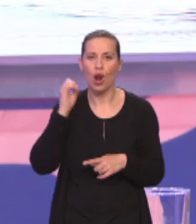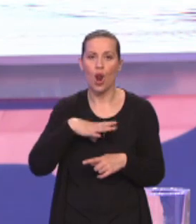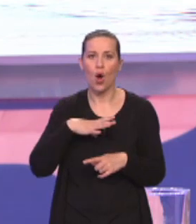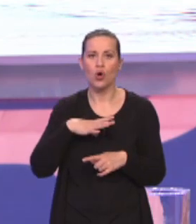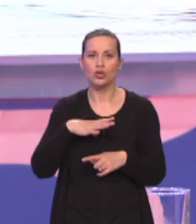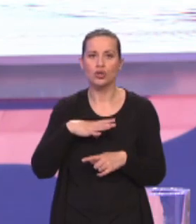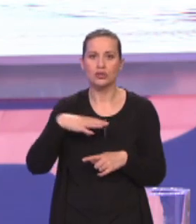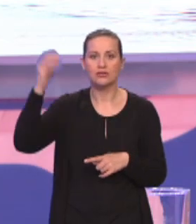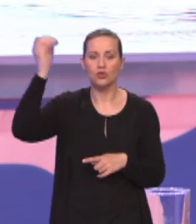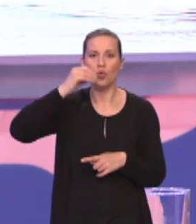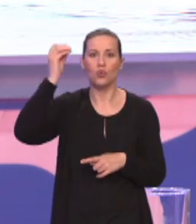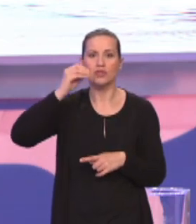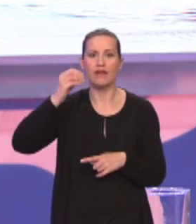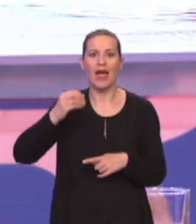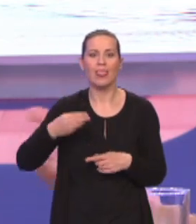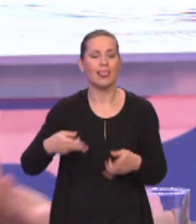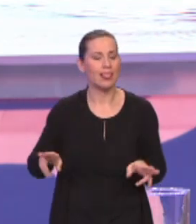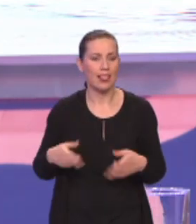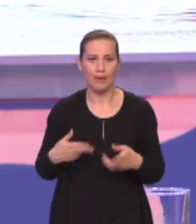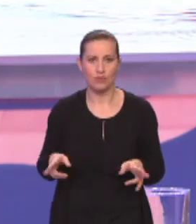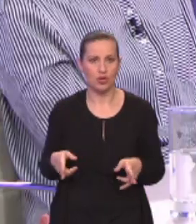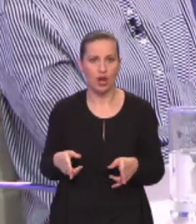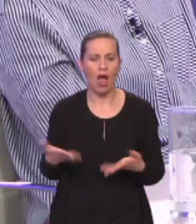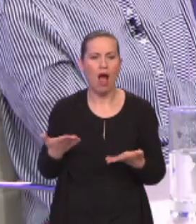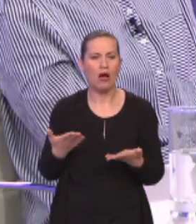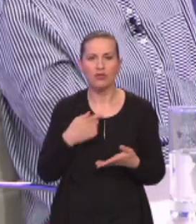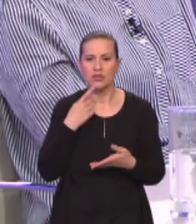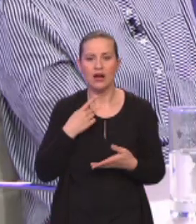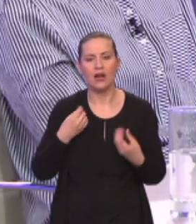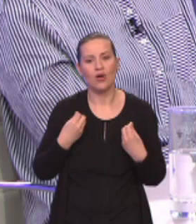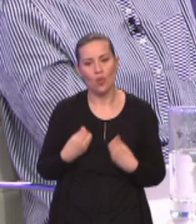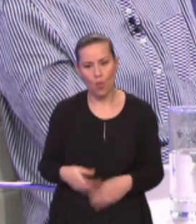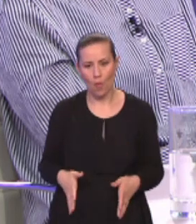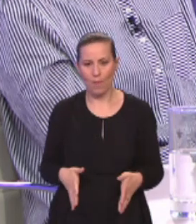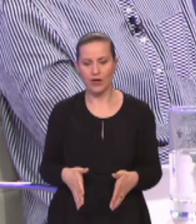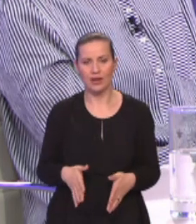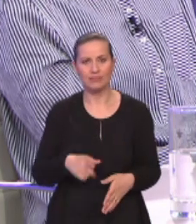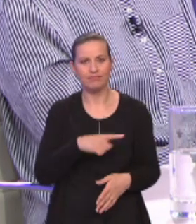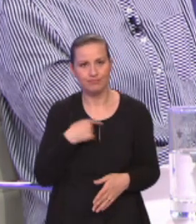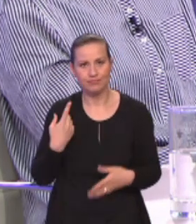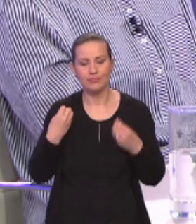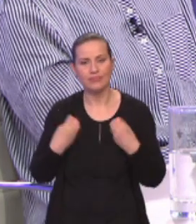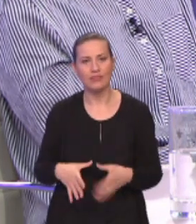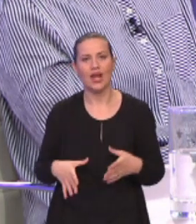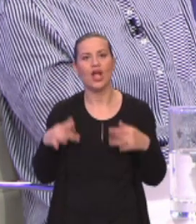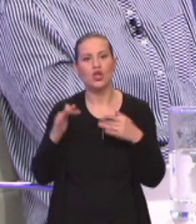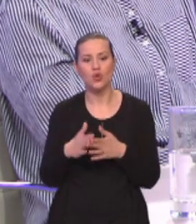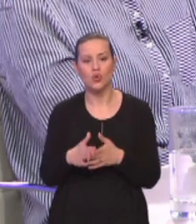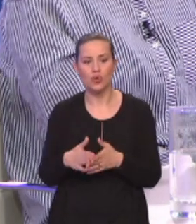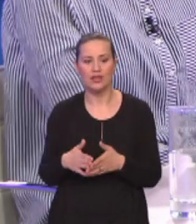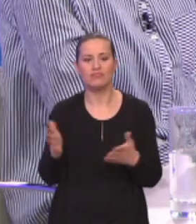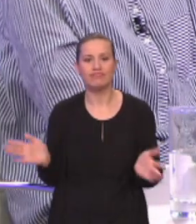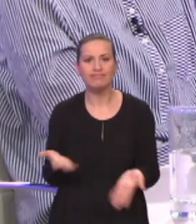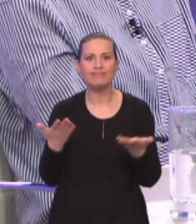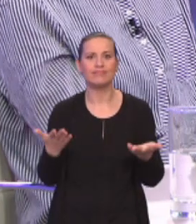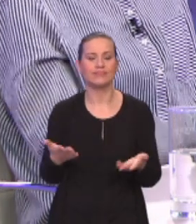loših iskustava, nemoćni i, kako ste nedavno rekli, umorni. Mi smo se umorili. Ljudi, dajte nam. Tako je. Njihovi